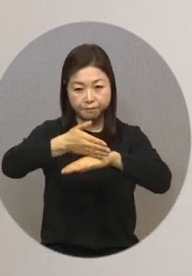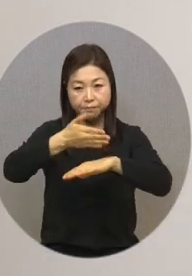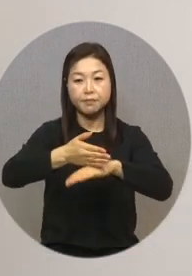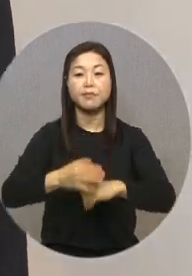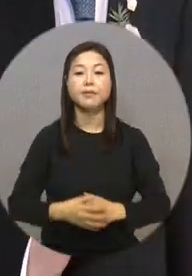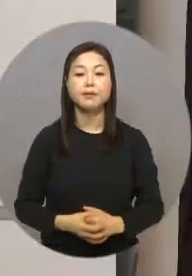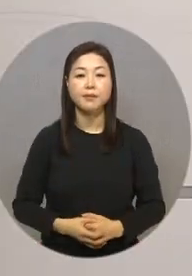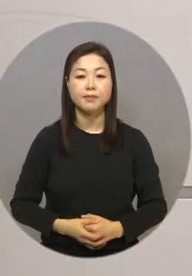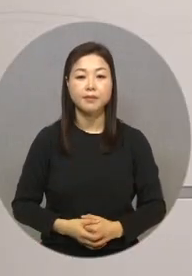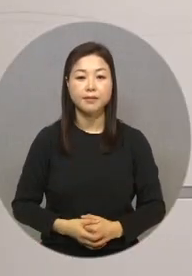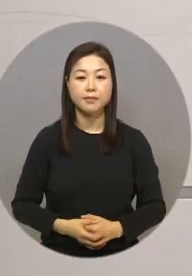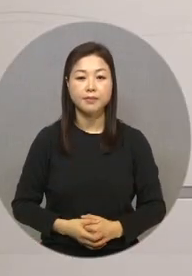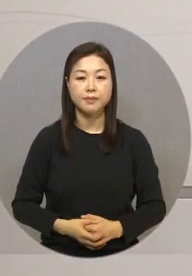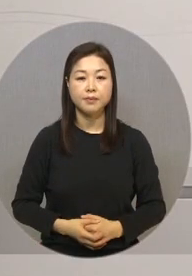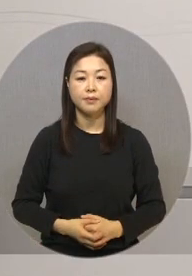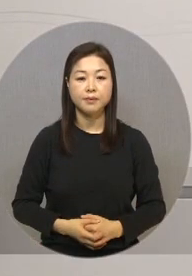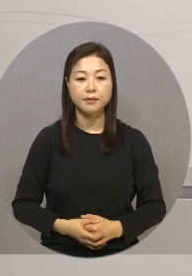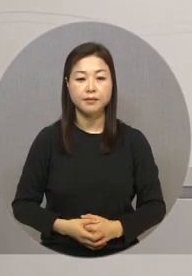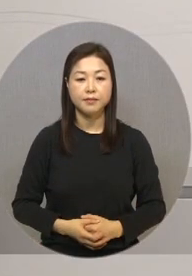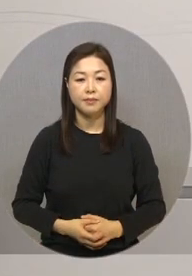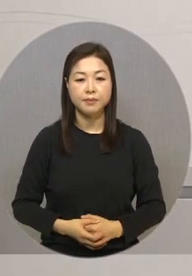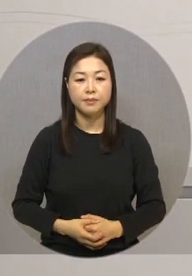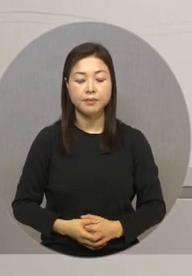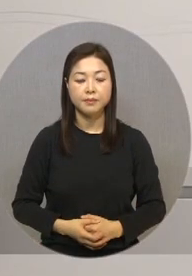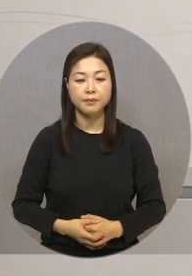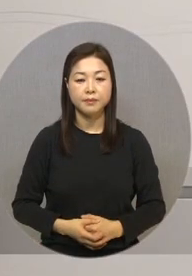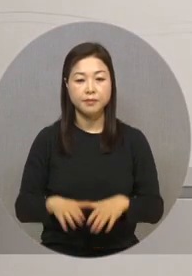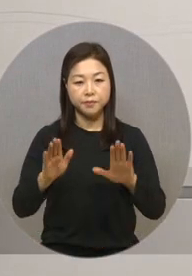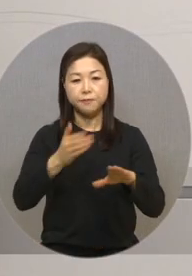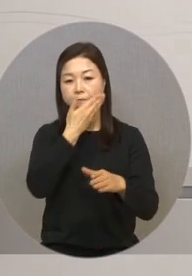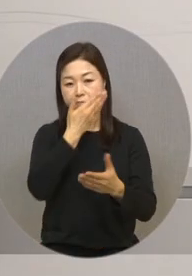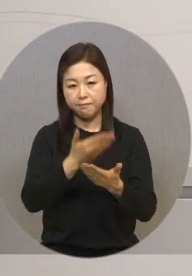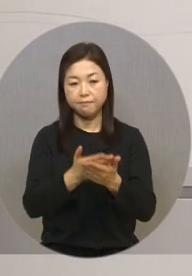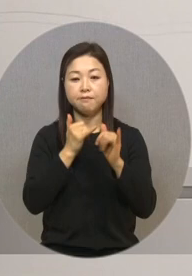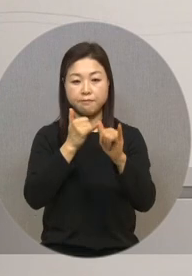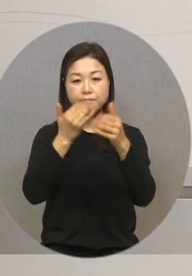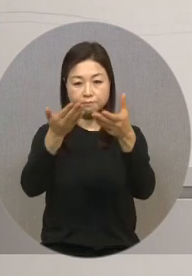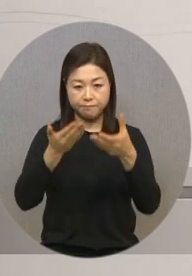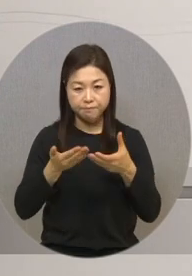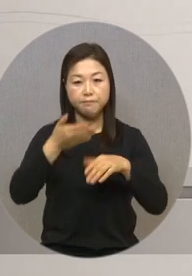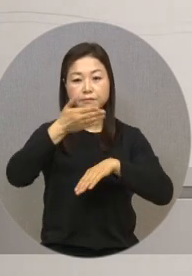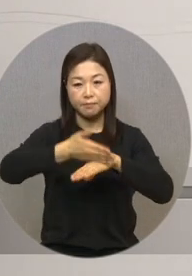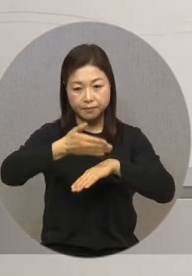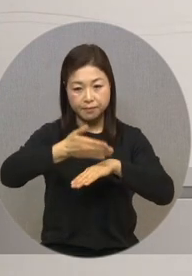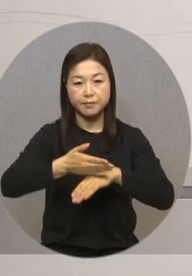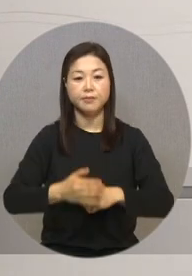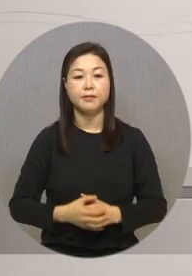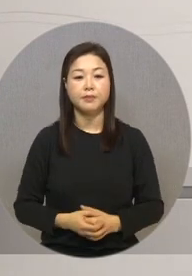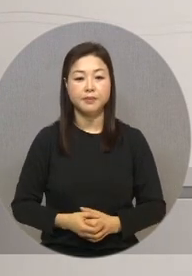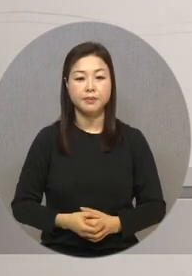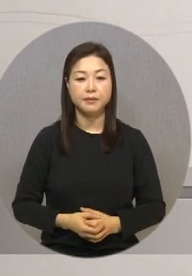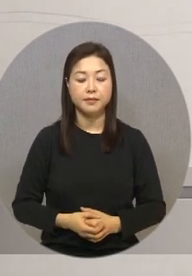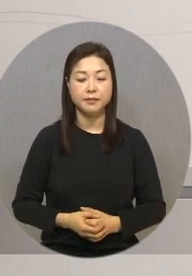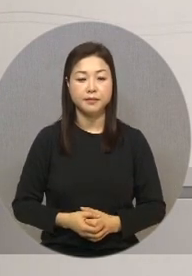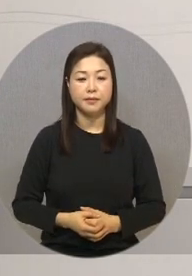감사드립니다. 오늘 이렇게 그 귀한 상을 주셔서 대단히 감사합니다.